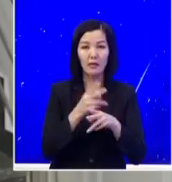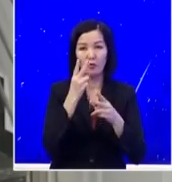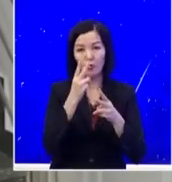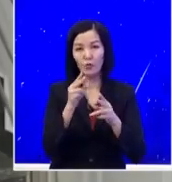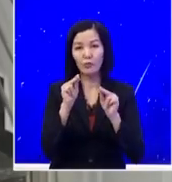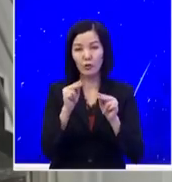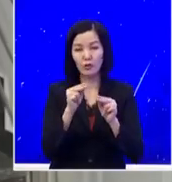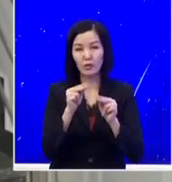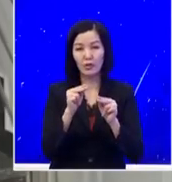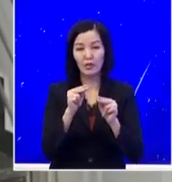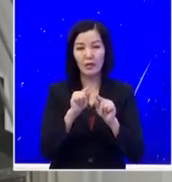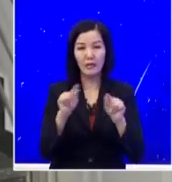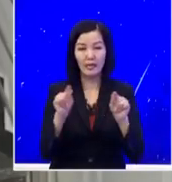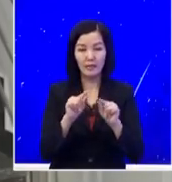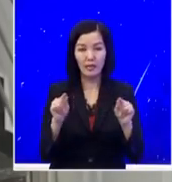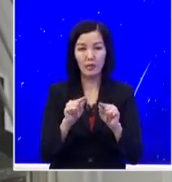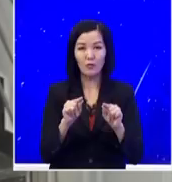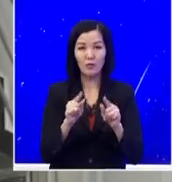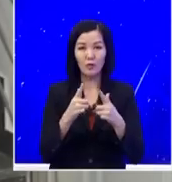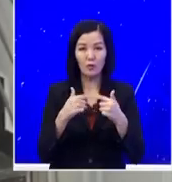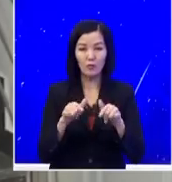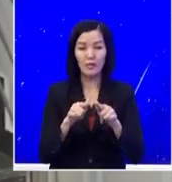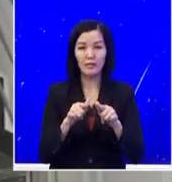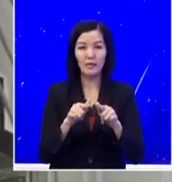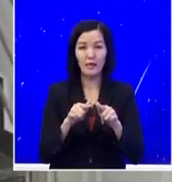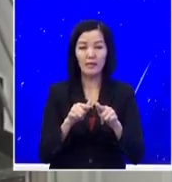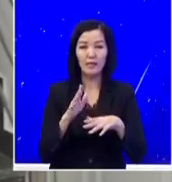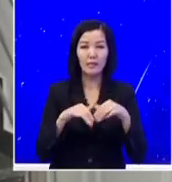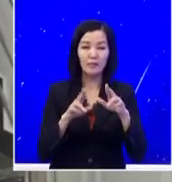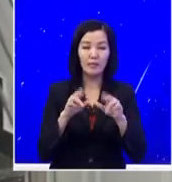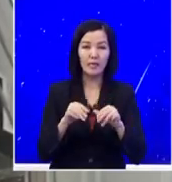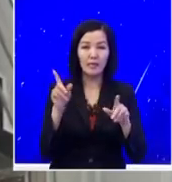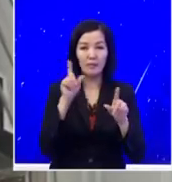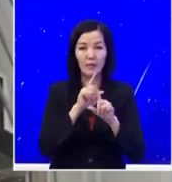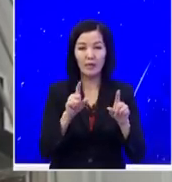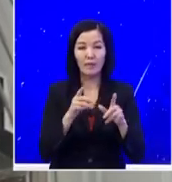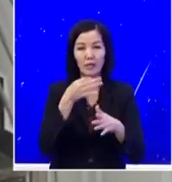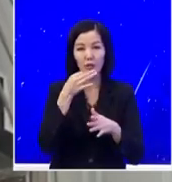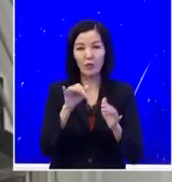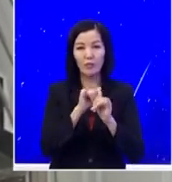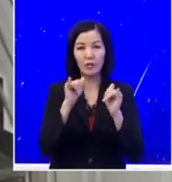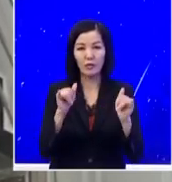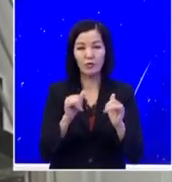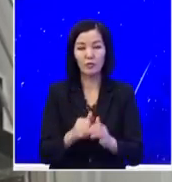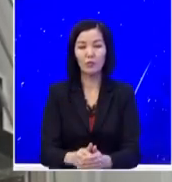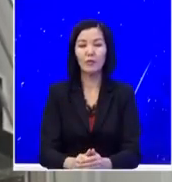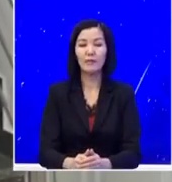халық арасында кеңінен насихаттау және де соны ұйымдастырып отырған мамандардың, мекемелердің жауапкершілігін арттыру болып